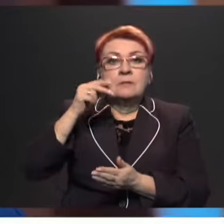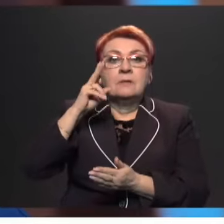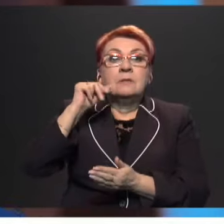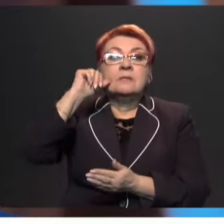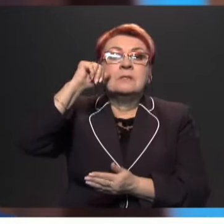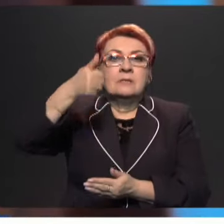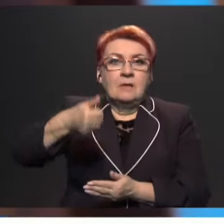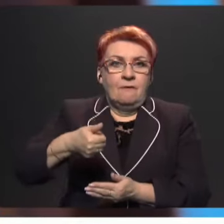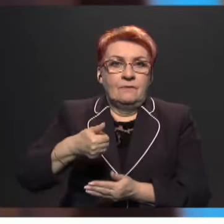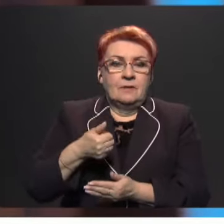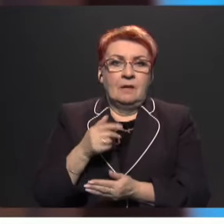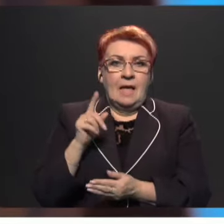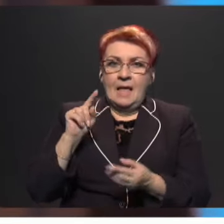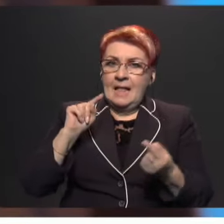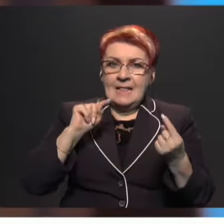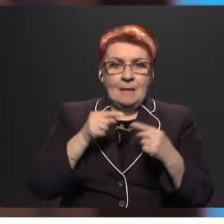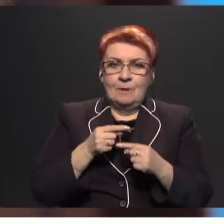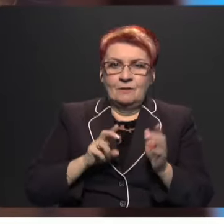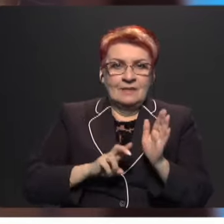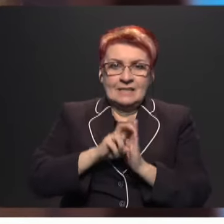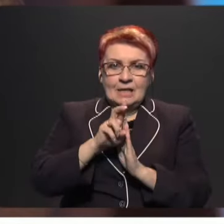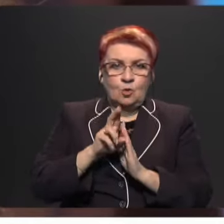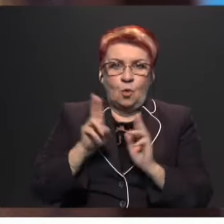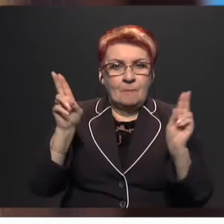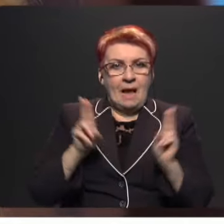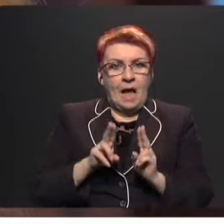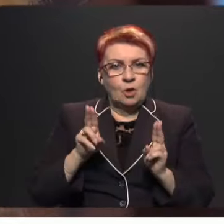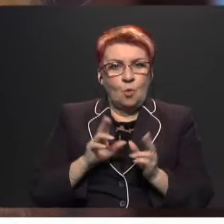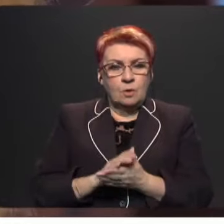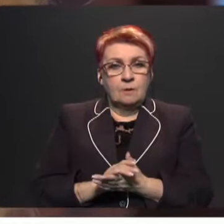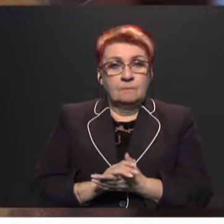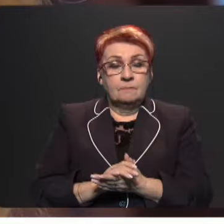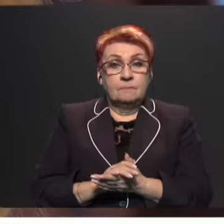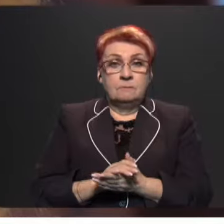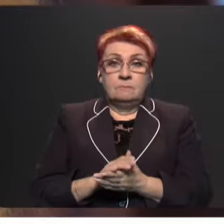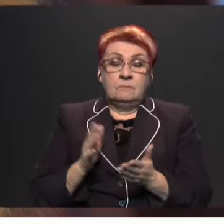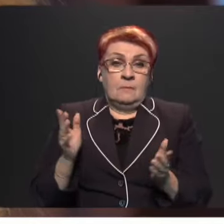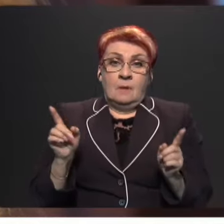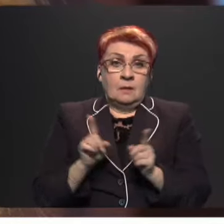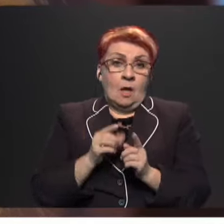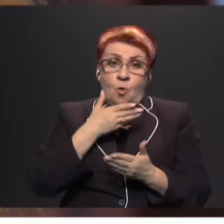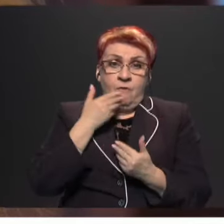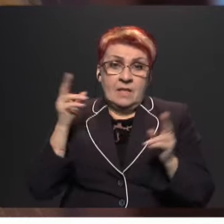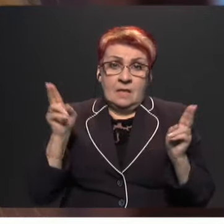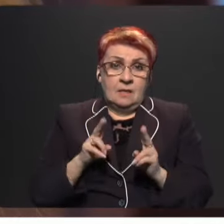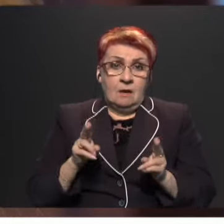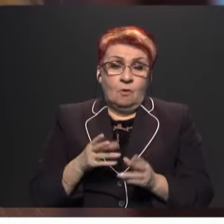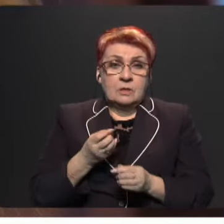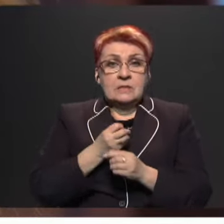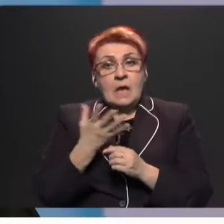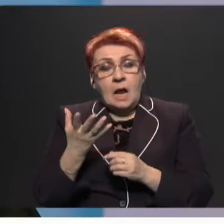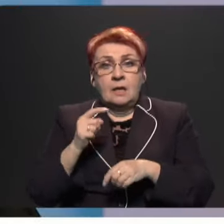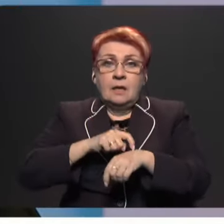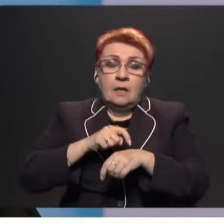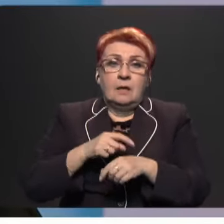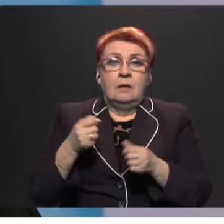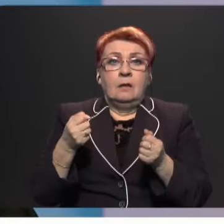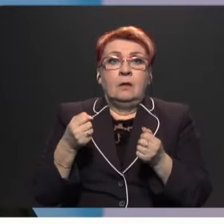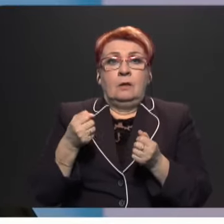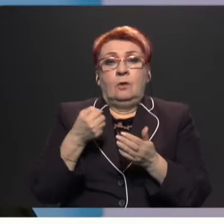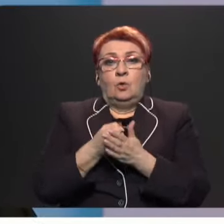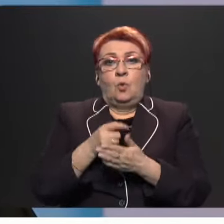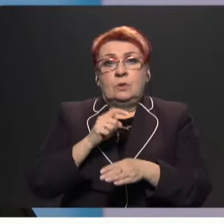дня? Не противоречит ли это церковным канонам? Нет церковных канонов, которые бы говорили бы, со скольки до скольки можно отпевать